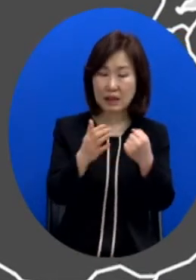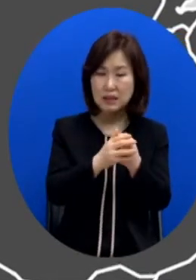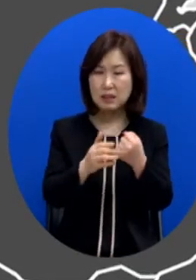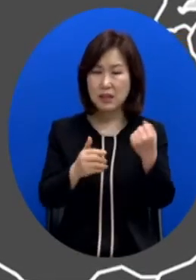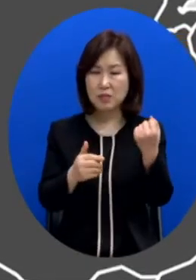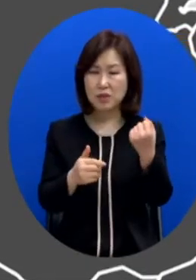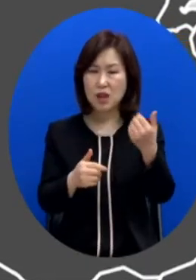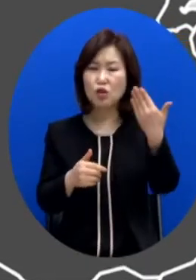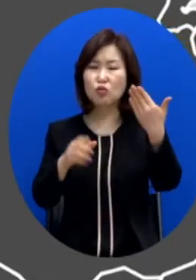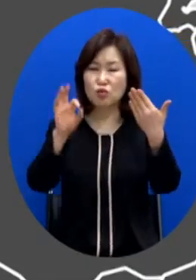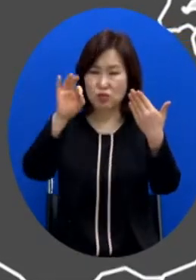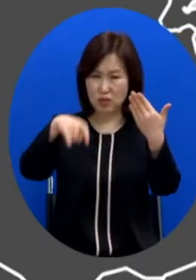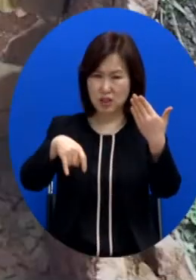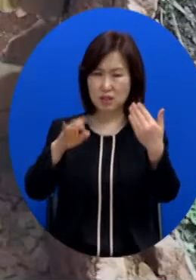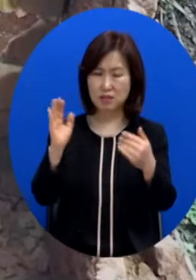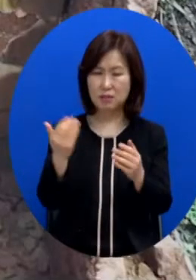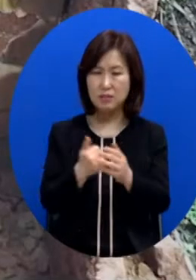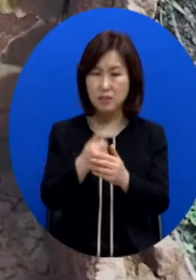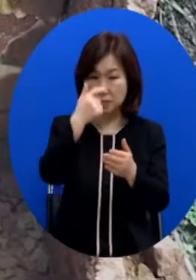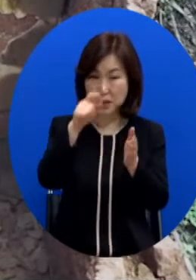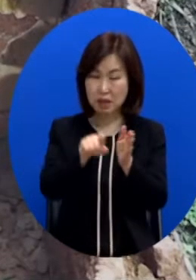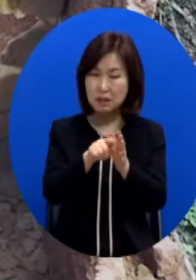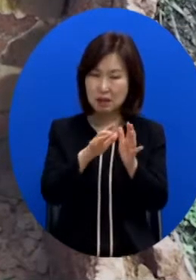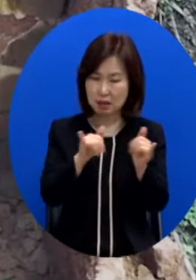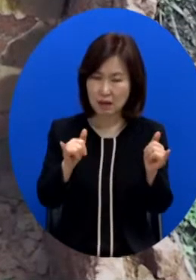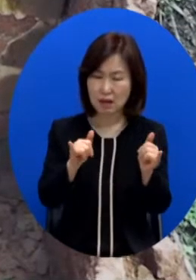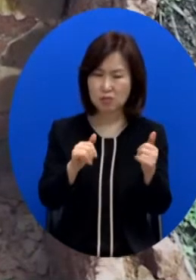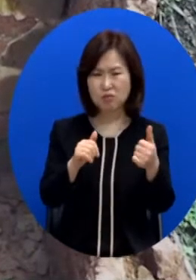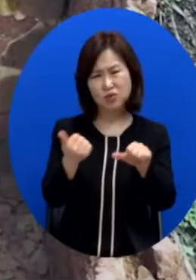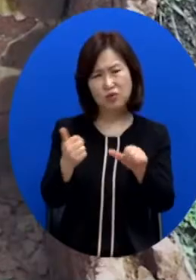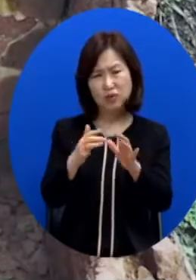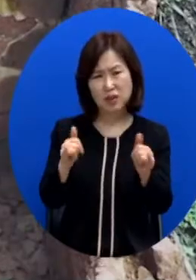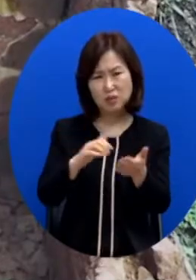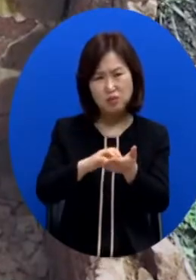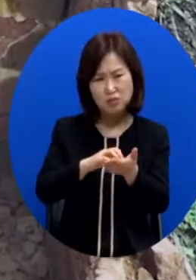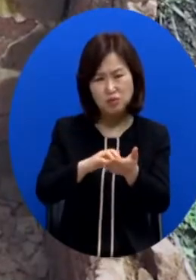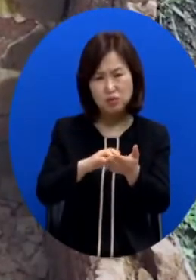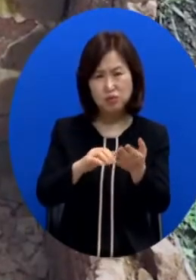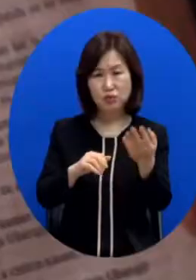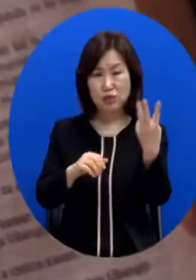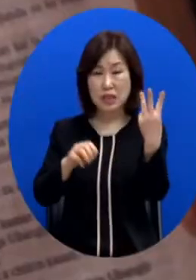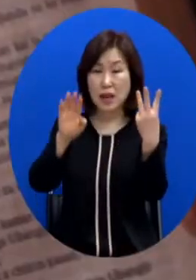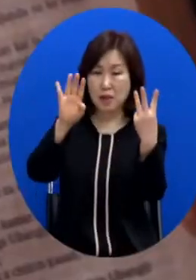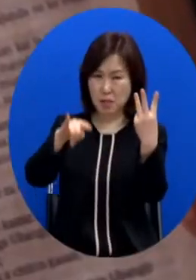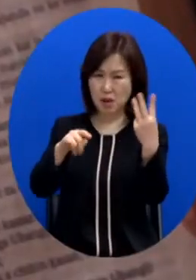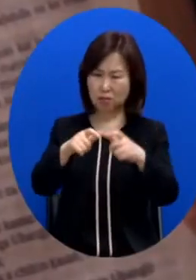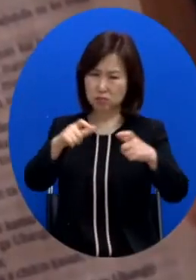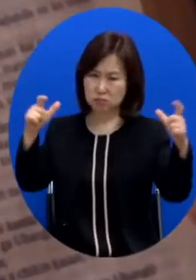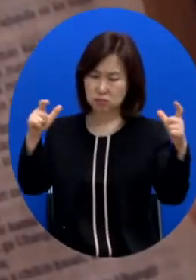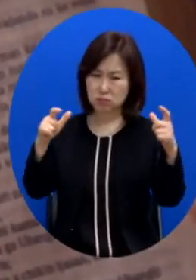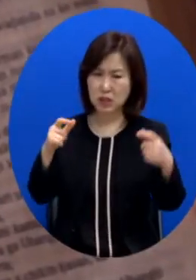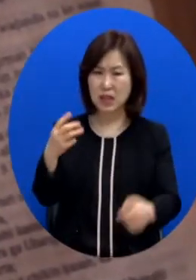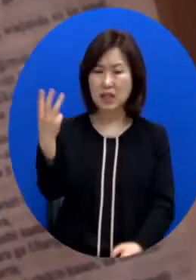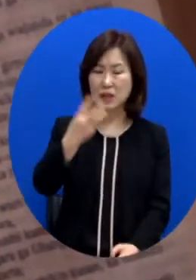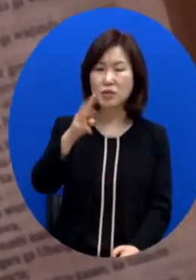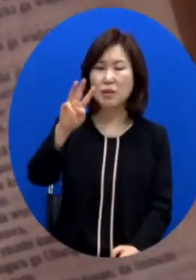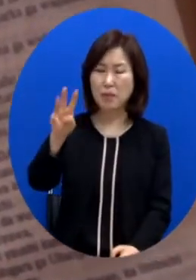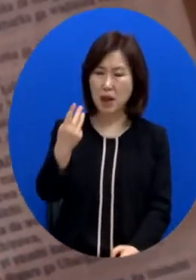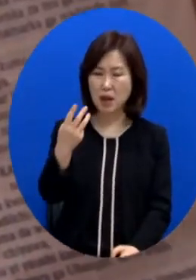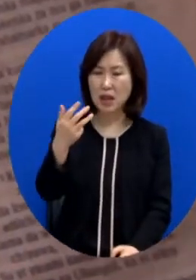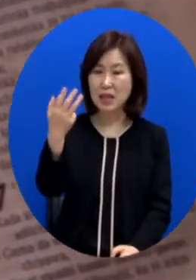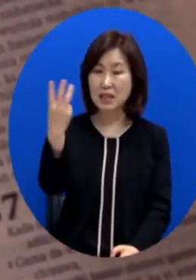9위에 올랐습니다. 특히 크리스천들이 목숨을 잃는 사례도 3배나 늘어나 3,800건으로